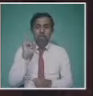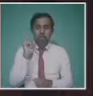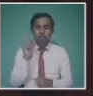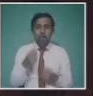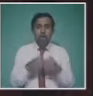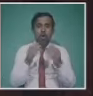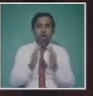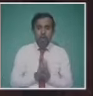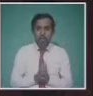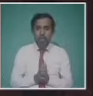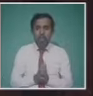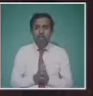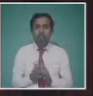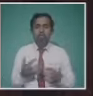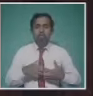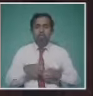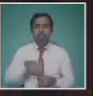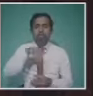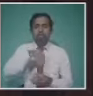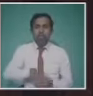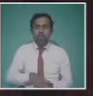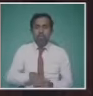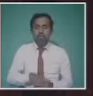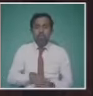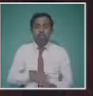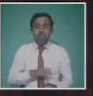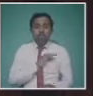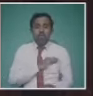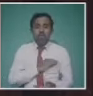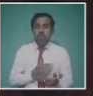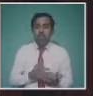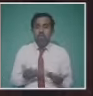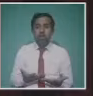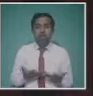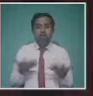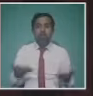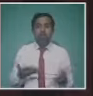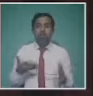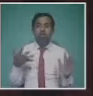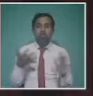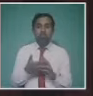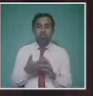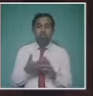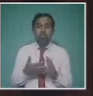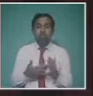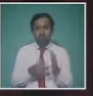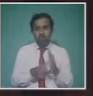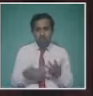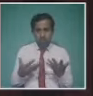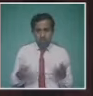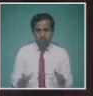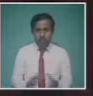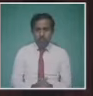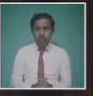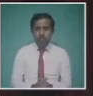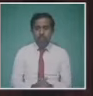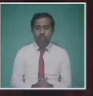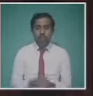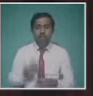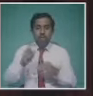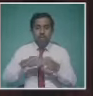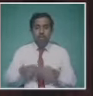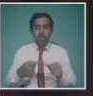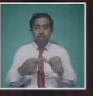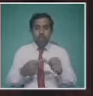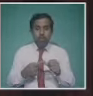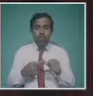මේ සියල්ලක්ම මේ අර්බුදය තුල ගලා ගන්න දරා ගන්න බැරි මහා දවන්ත ඛේද වාචකයට හේත් ගොඩනලා තියෙන්නේ. දැන් මේ ප්‍රශ්නෙට